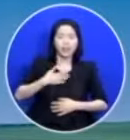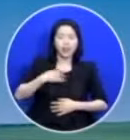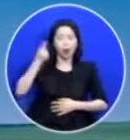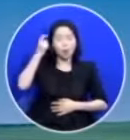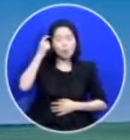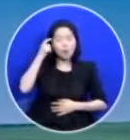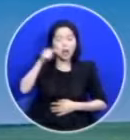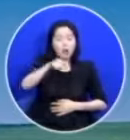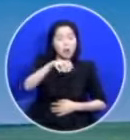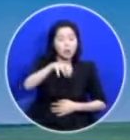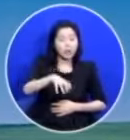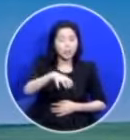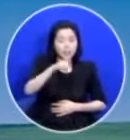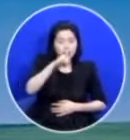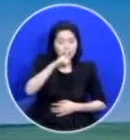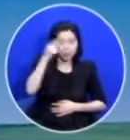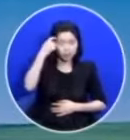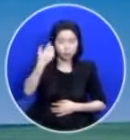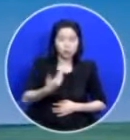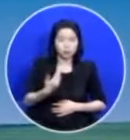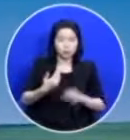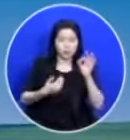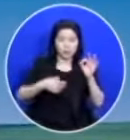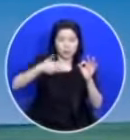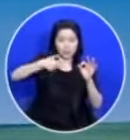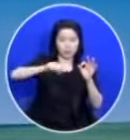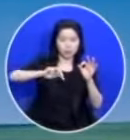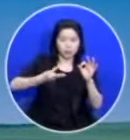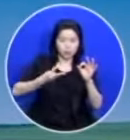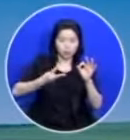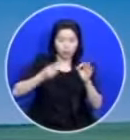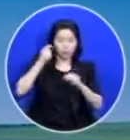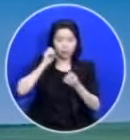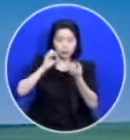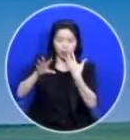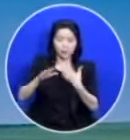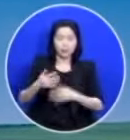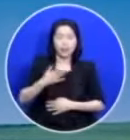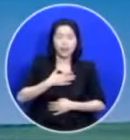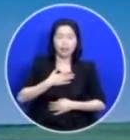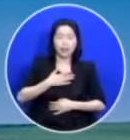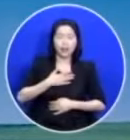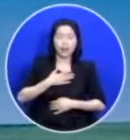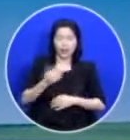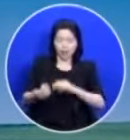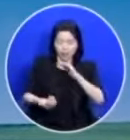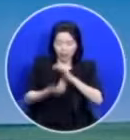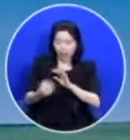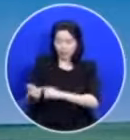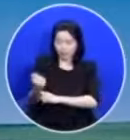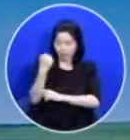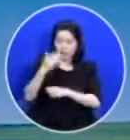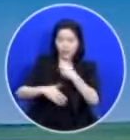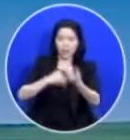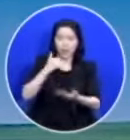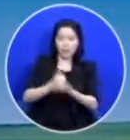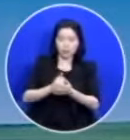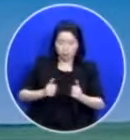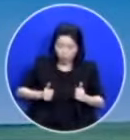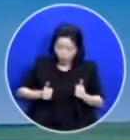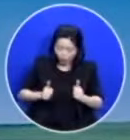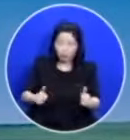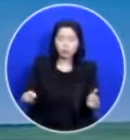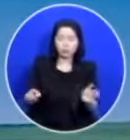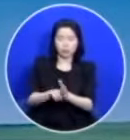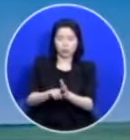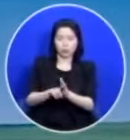있느냐는 하나님의 물음에 10절에서 이렇게 답합니다 전능하신 하나님을 열심히 믿었고 또